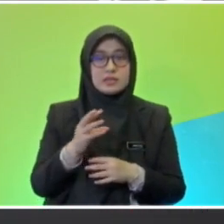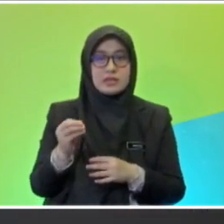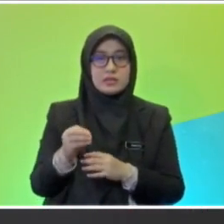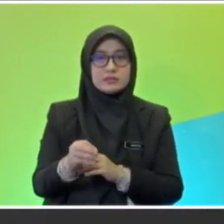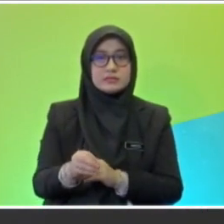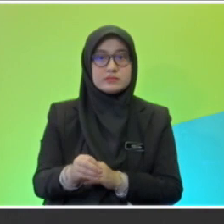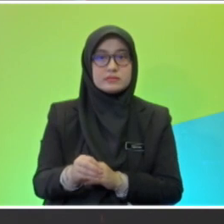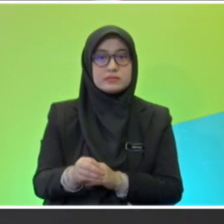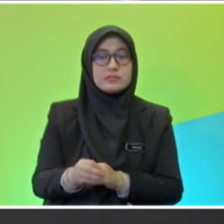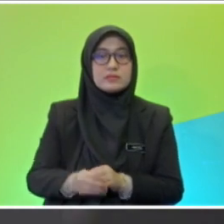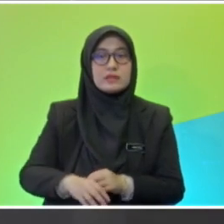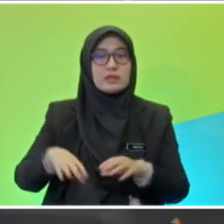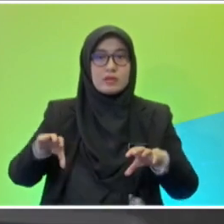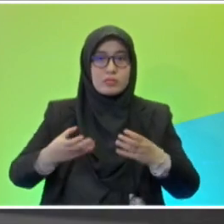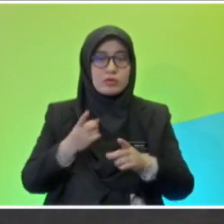Abdurrahman